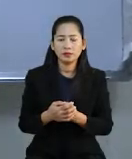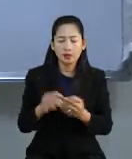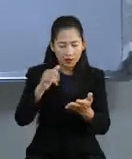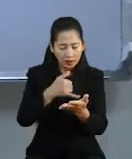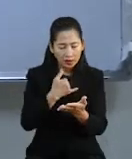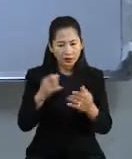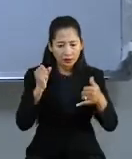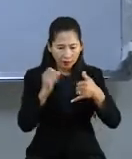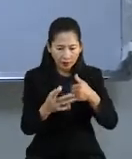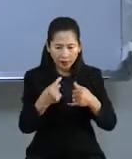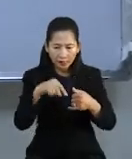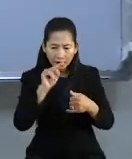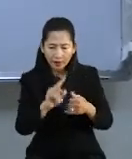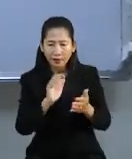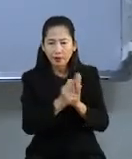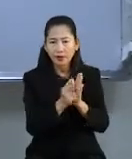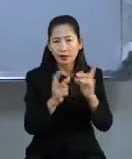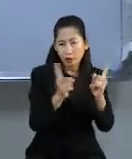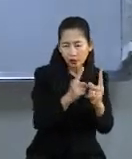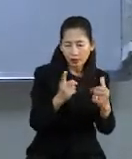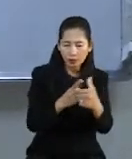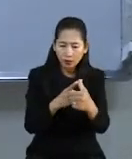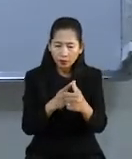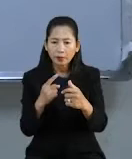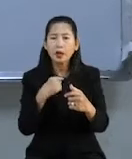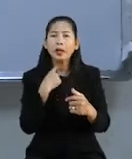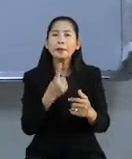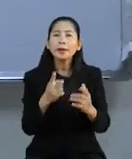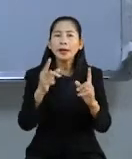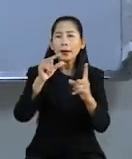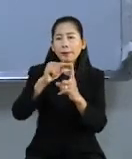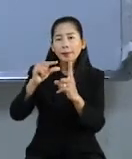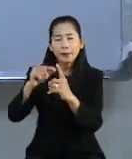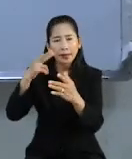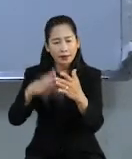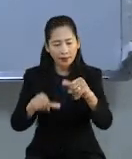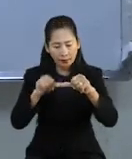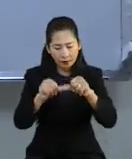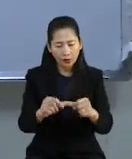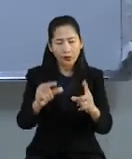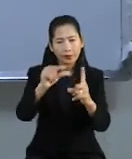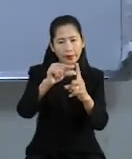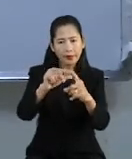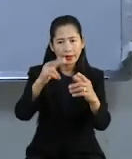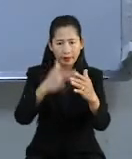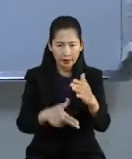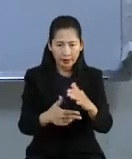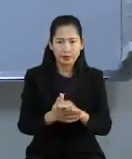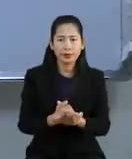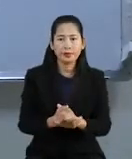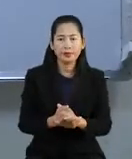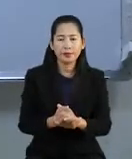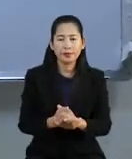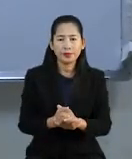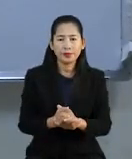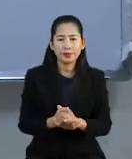nghĩ xuống chập đàm thả ta được về để chụp cái tầm bố dân thử pra bì ấy khá là chạy bắn to thử pra bì ấy khá là